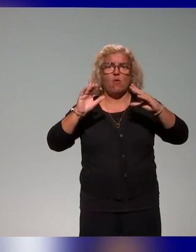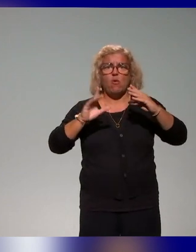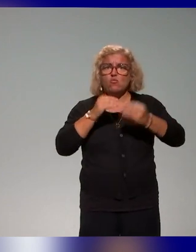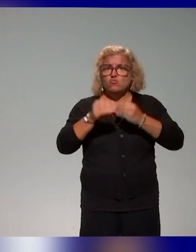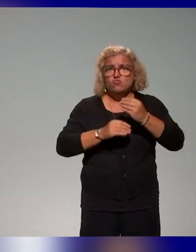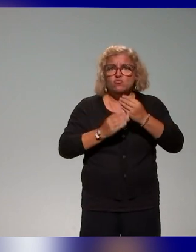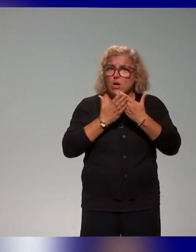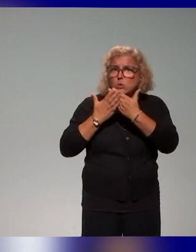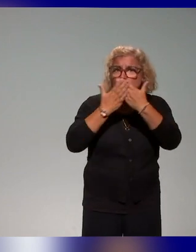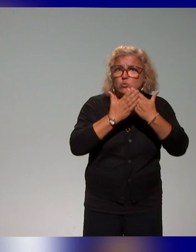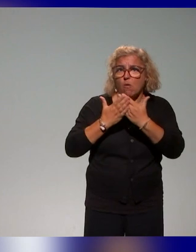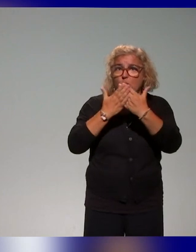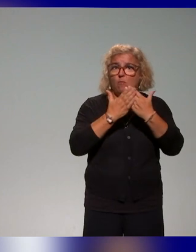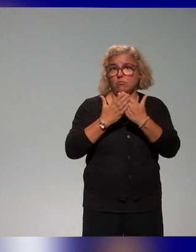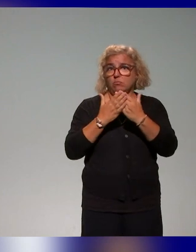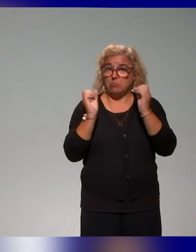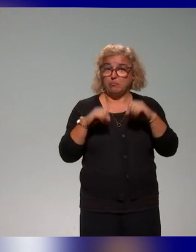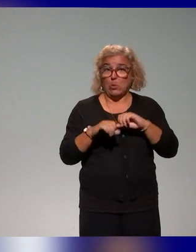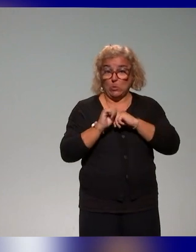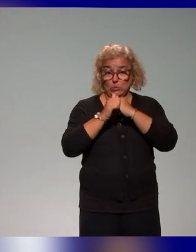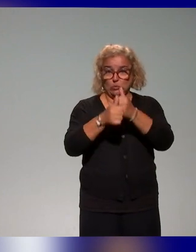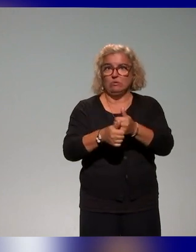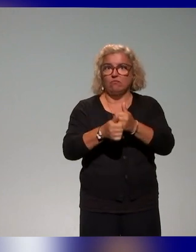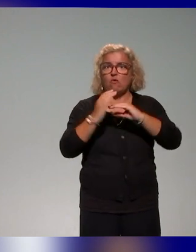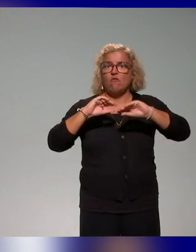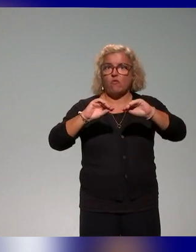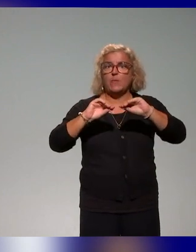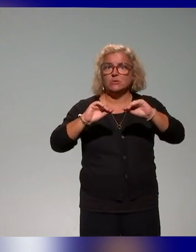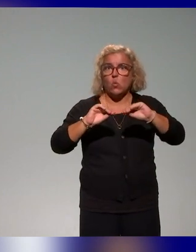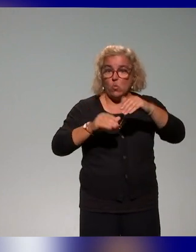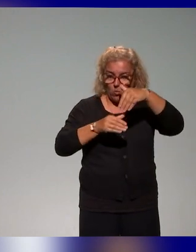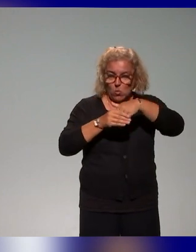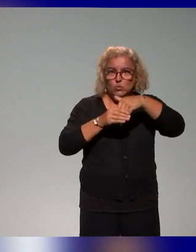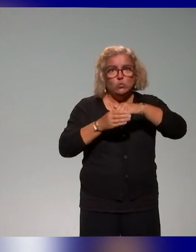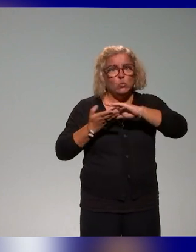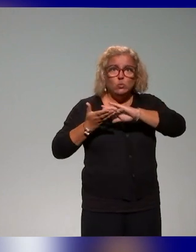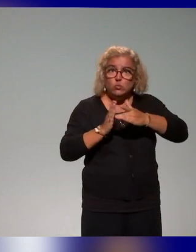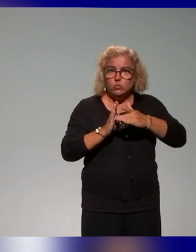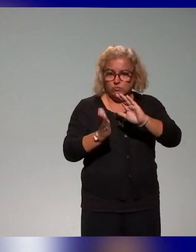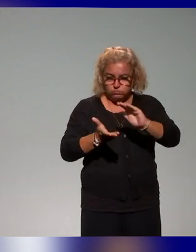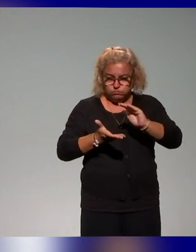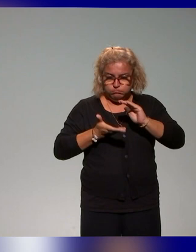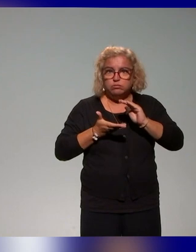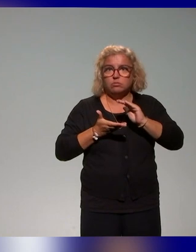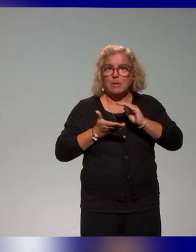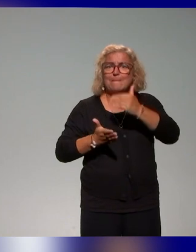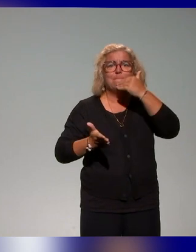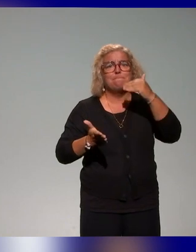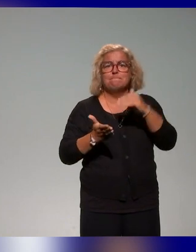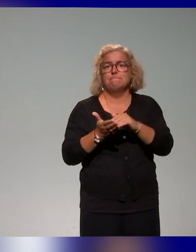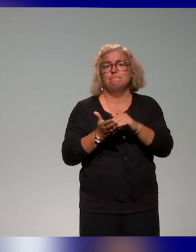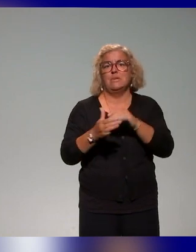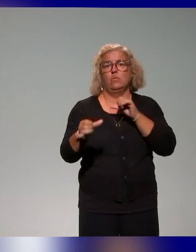ou apprenant, de suivre une formation, donc d'avoir du contenu, d'avoir des interactions dans les meilleures conditions